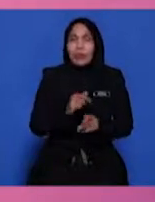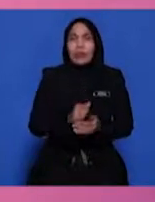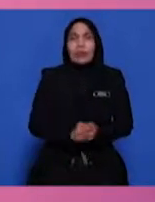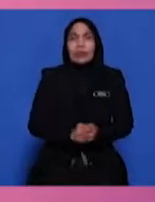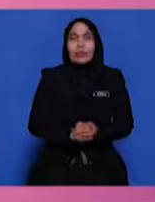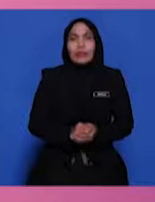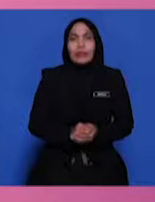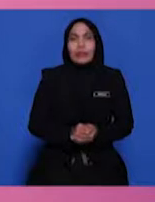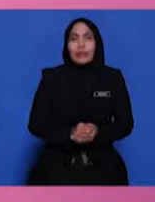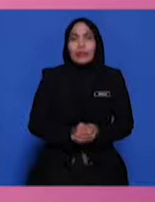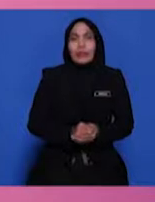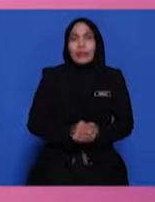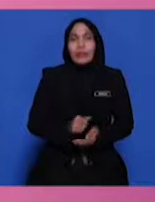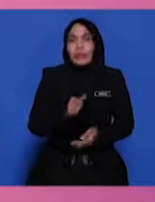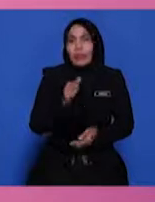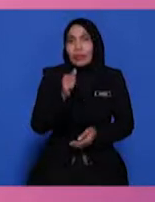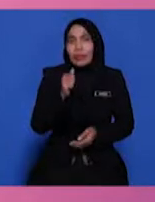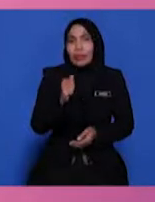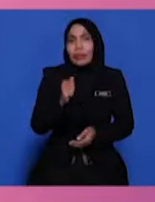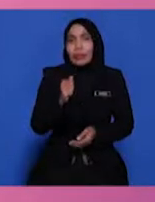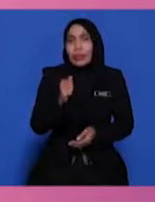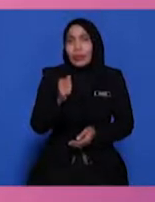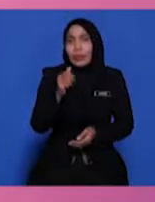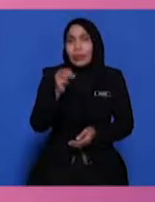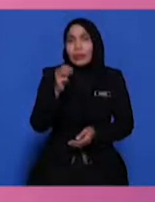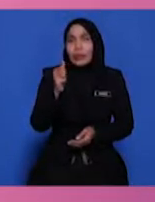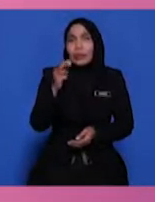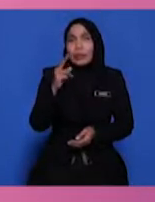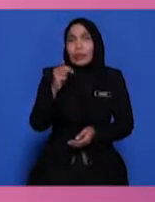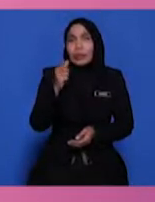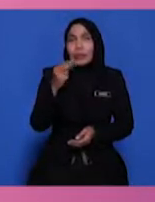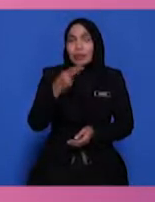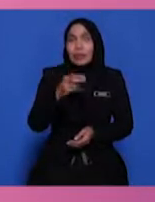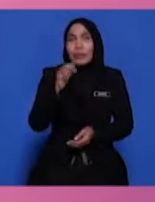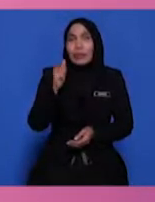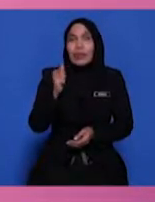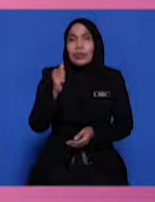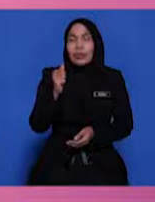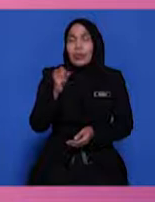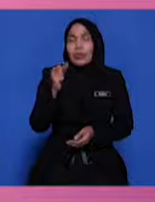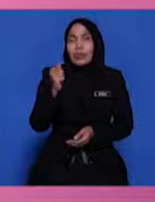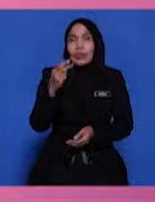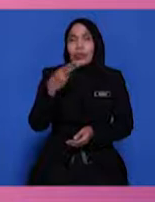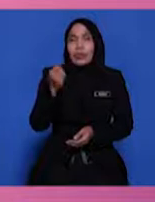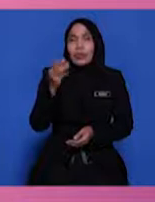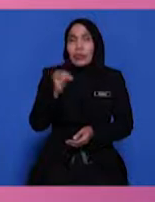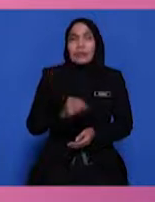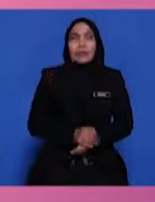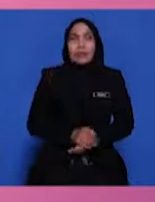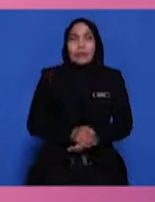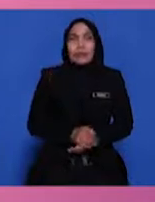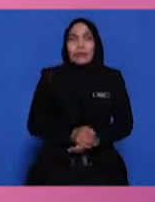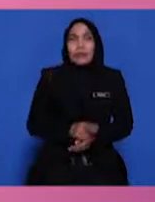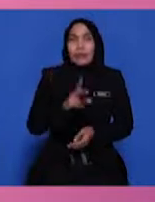tetap, amanah saham atau saham syarikat. Liability pula merupakan pinjaman bank,